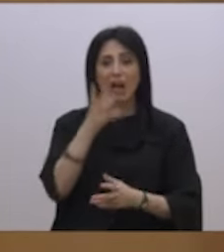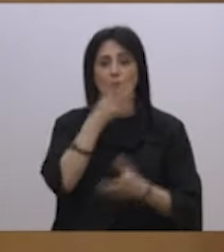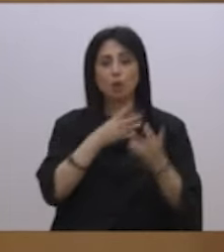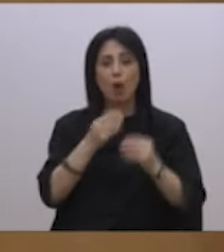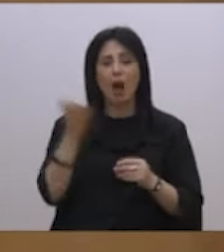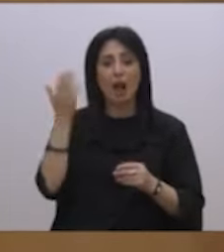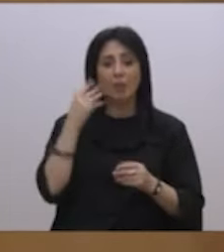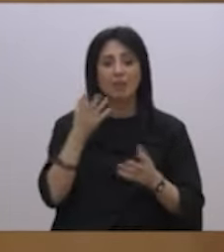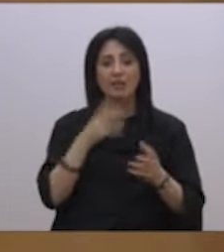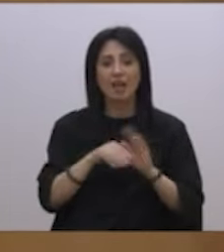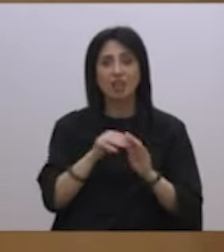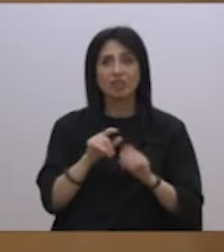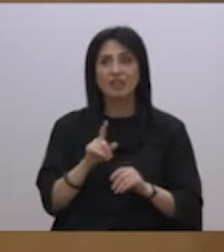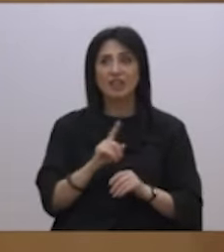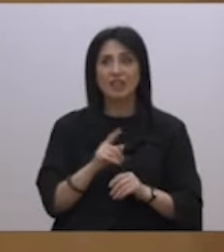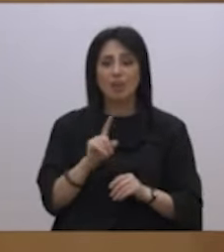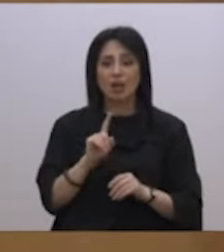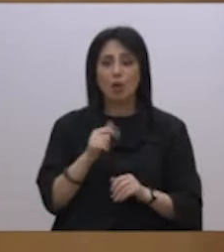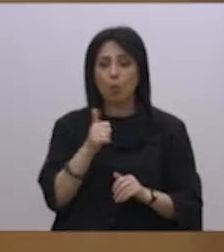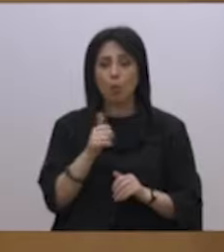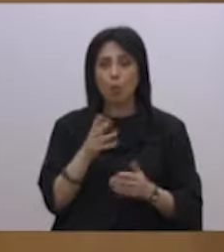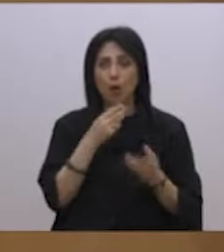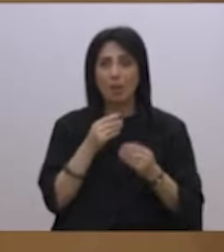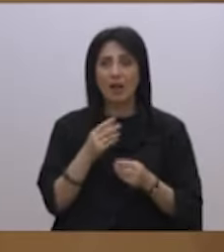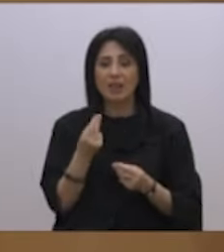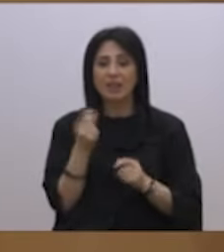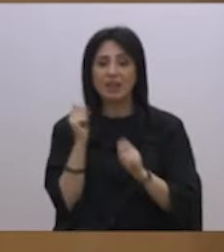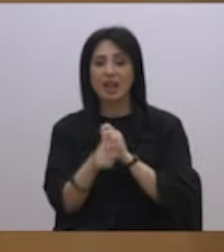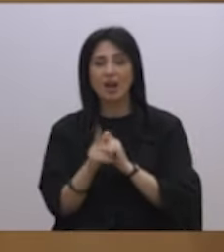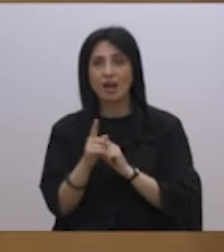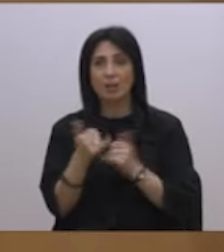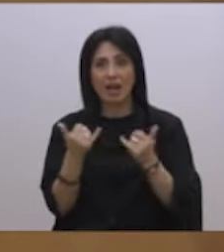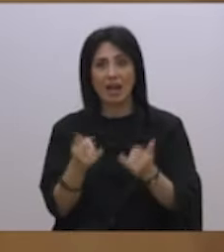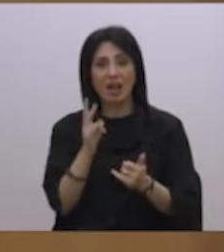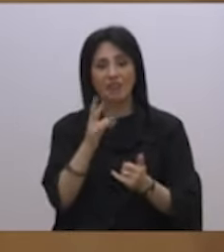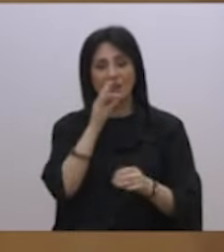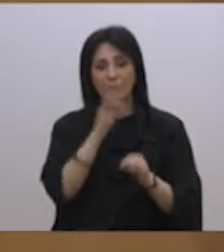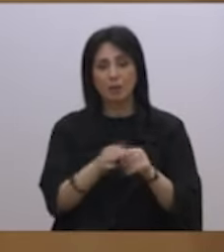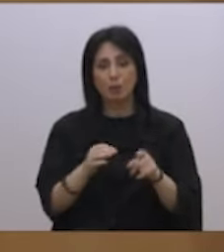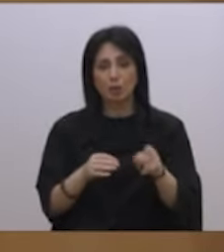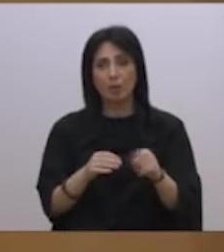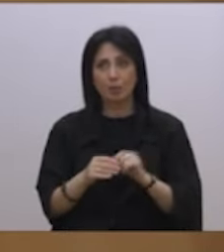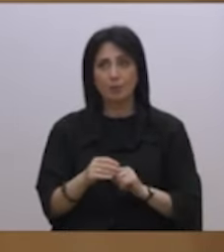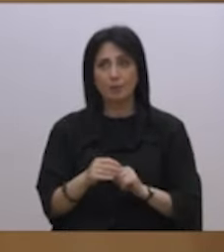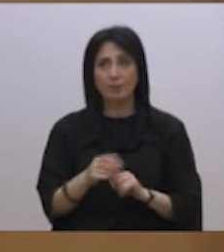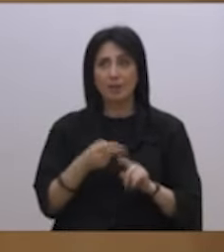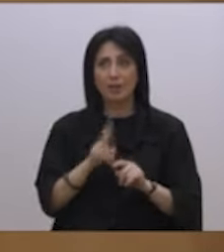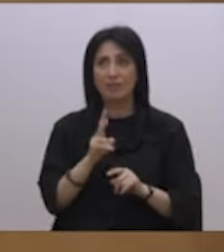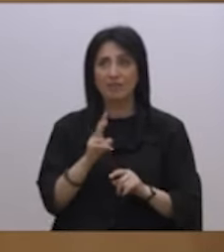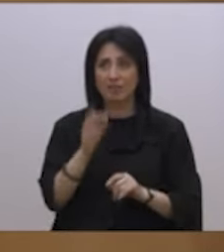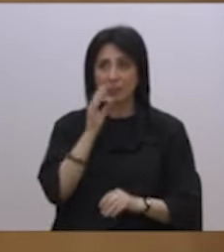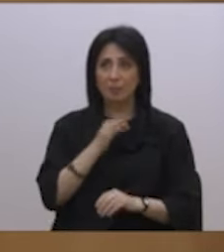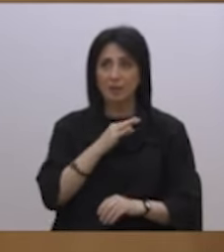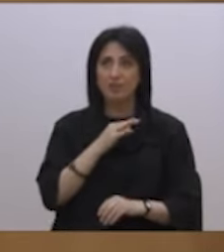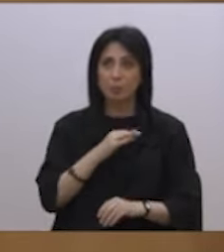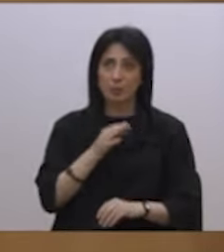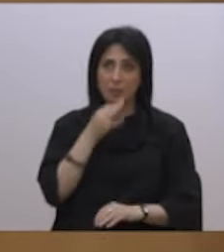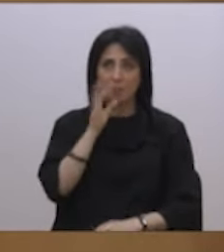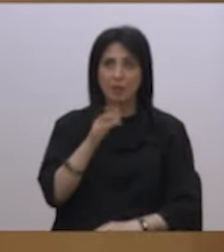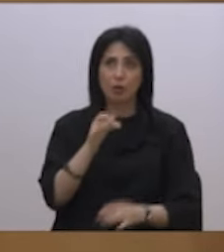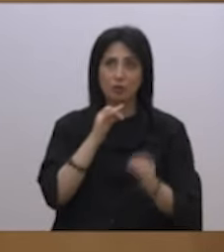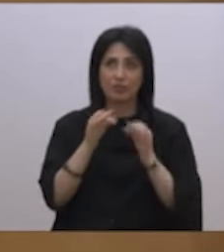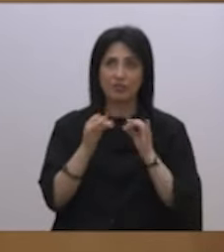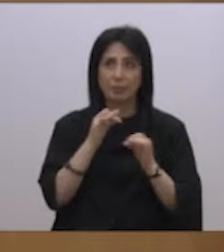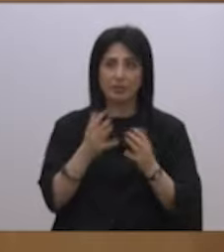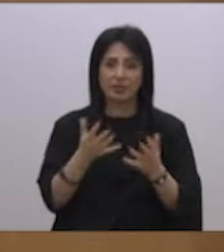თავის დროზე, რითი გააყალბეს, რათან ხებით გააყალბეს და ახლა ვინ იღებს ამაზე პასუხისგებლობას? ამაზე ვინმე გითხრას პასუხი და მე